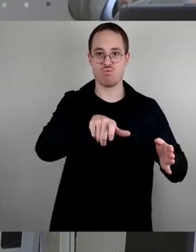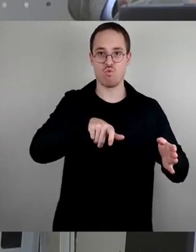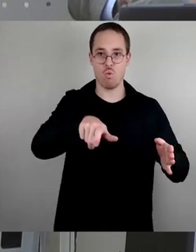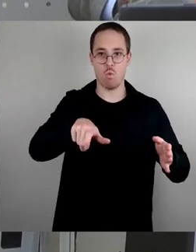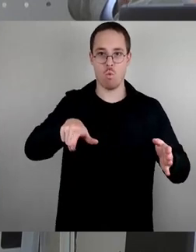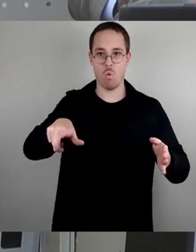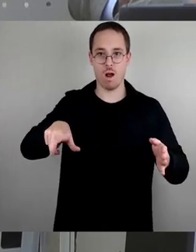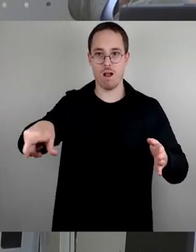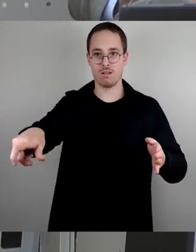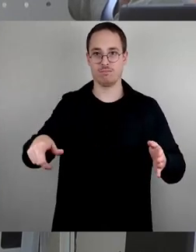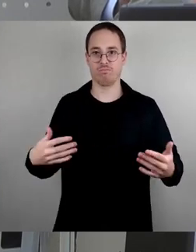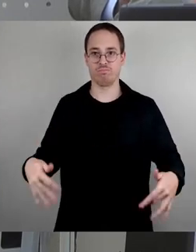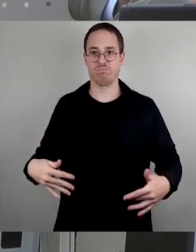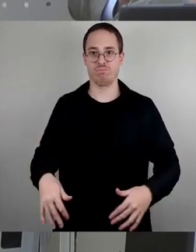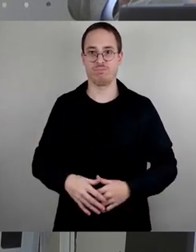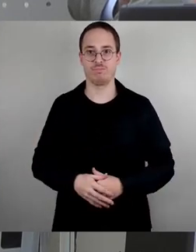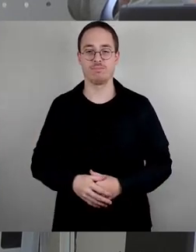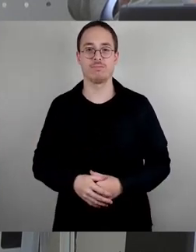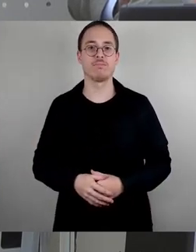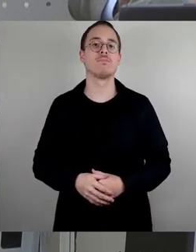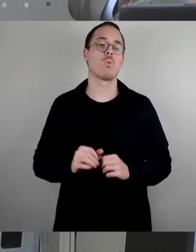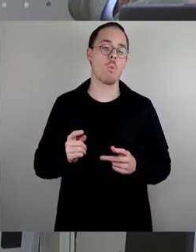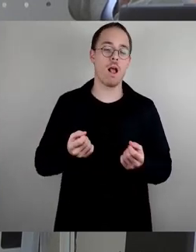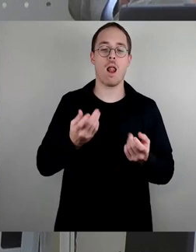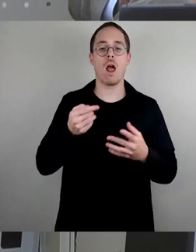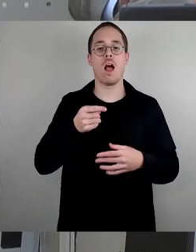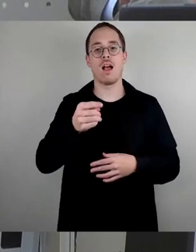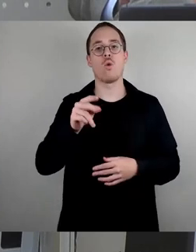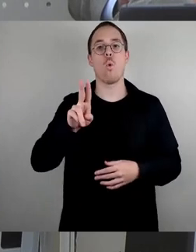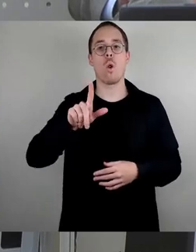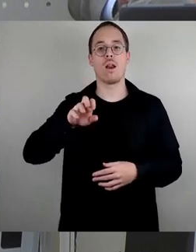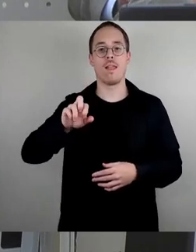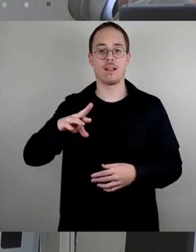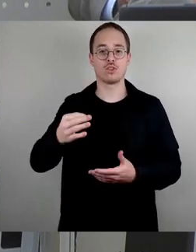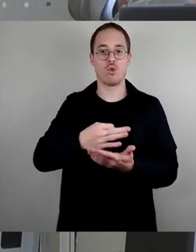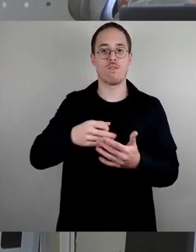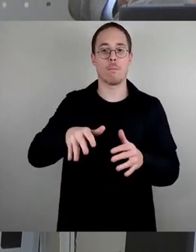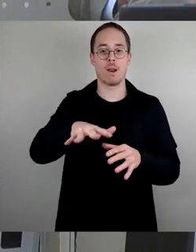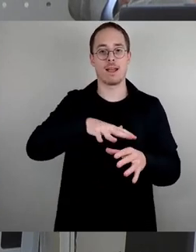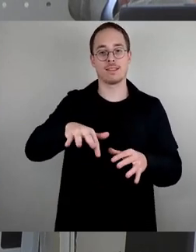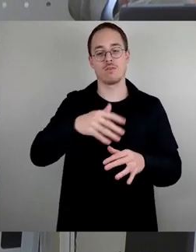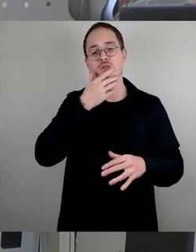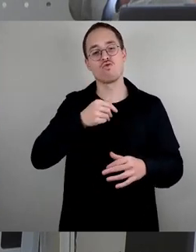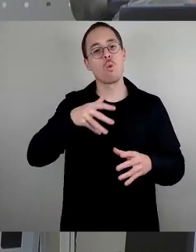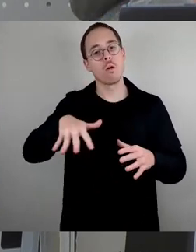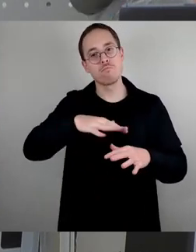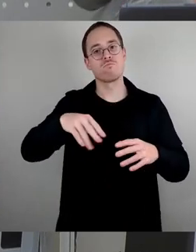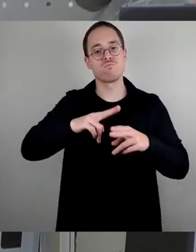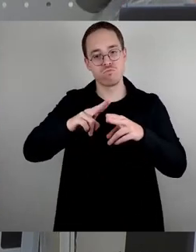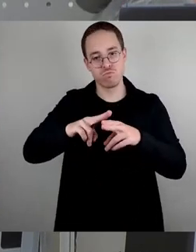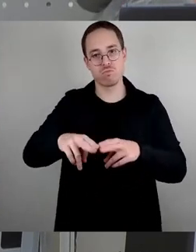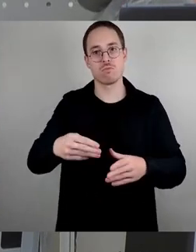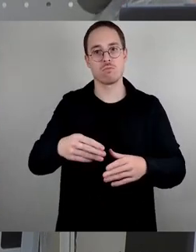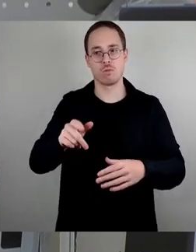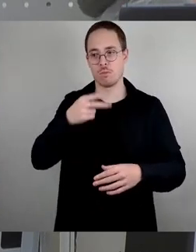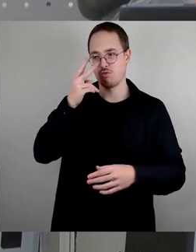Ullersdorfer Platz eine Entsiegelung, eine Verschönerung des Platzes, eine Verklarung der Verkehrssituation. Und dann schaut man sich die Bautzner Straße an, bis